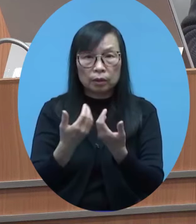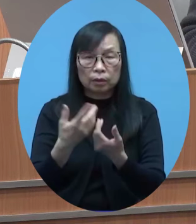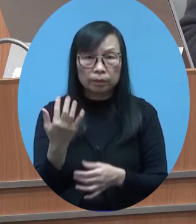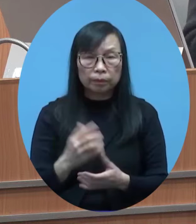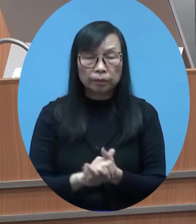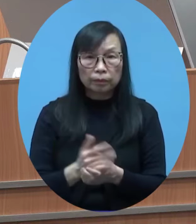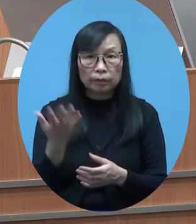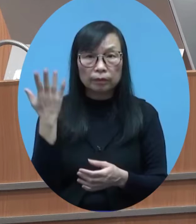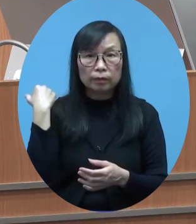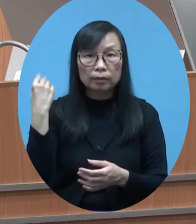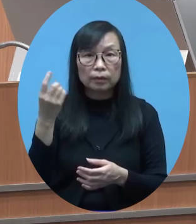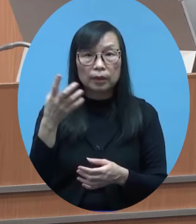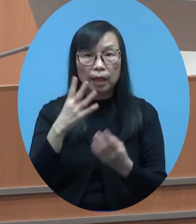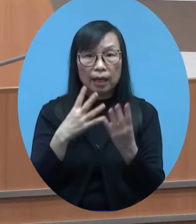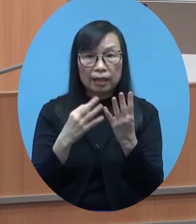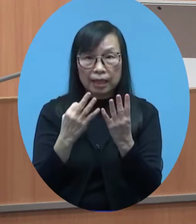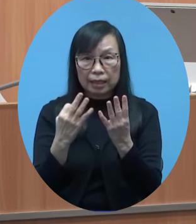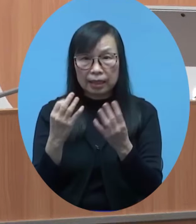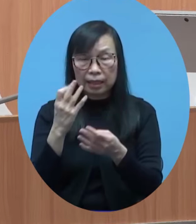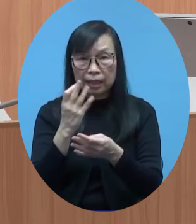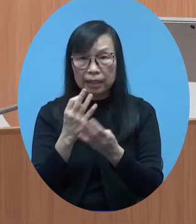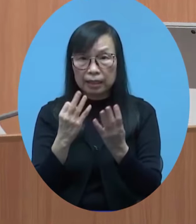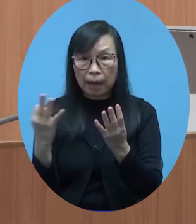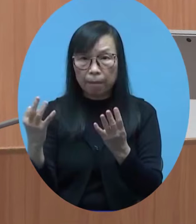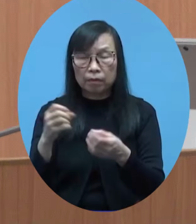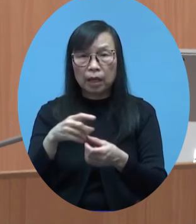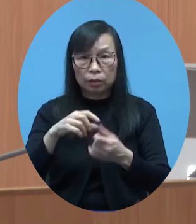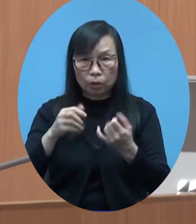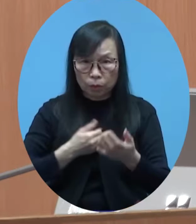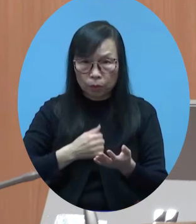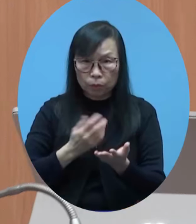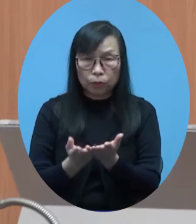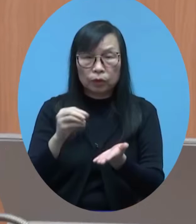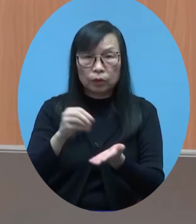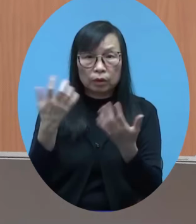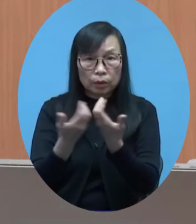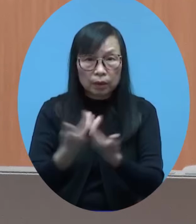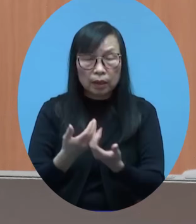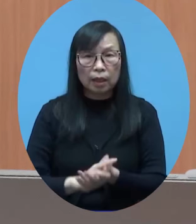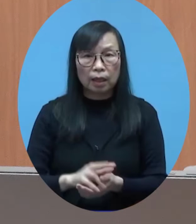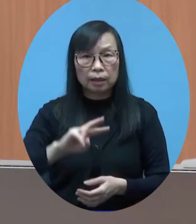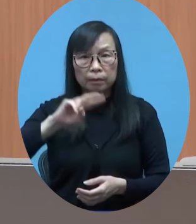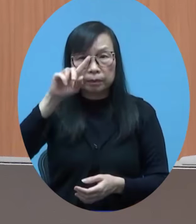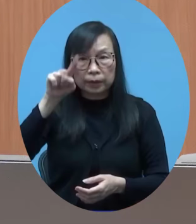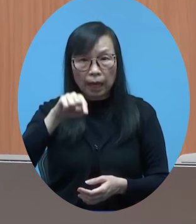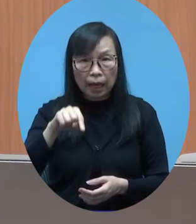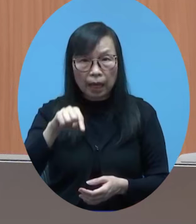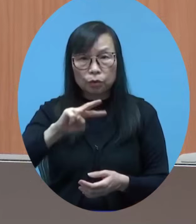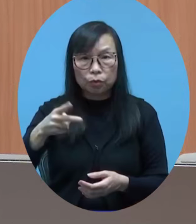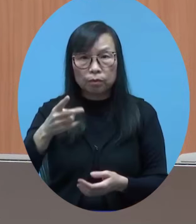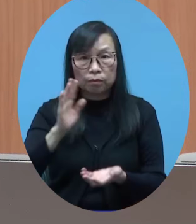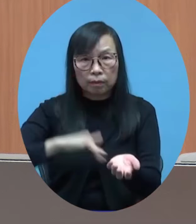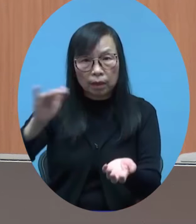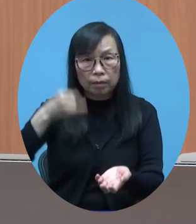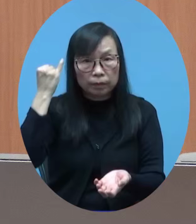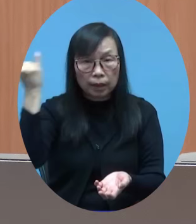因為昨天我去430的時候就是一個初步的數字啦，那為什麼會轉回去做不明源頭呢？